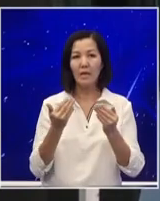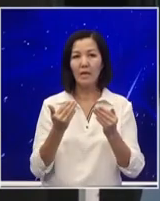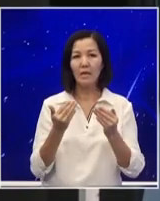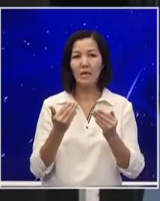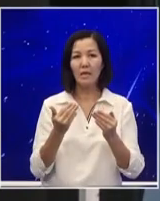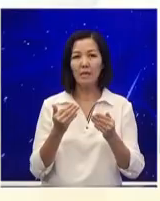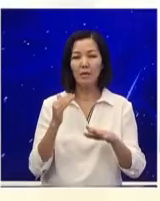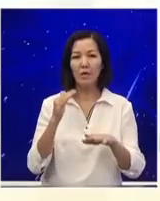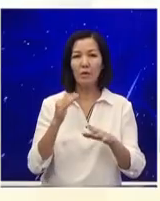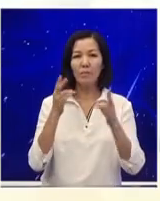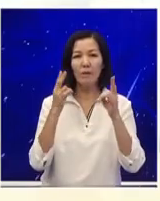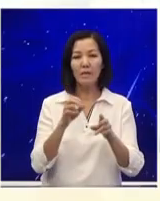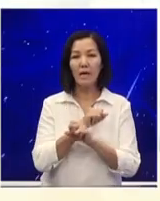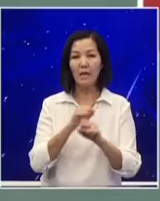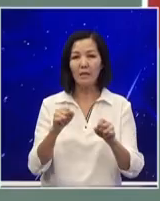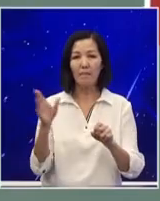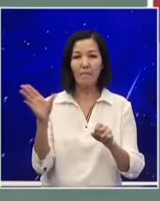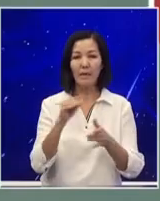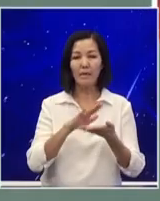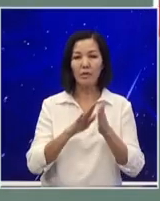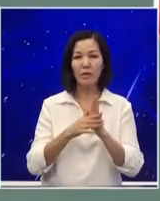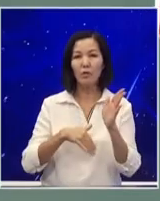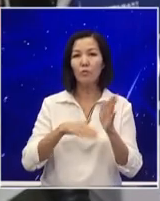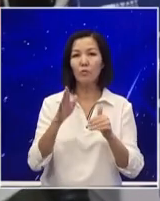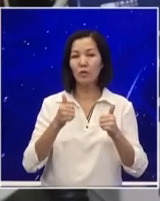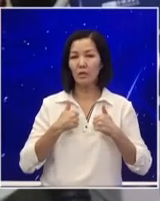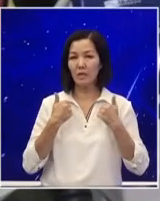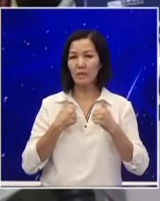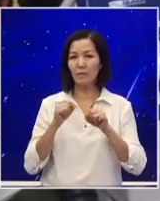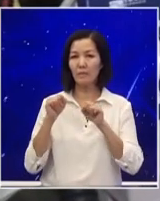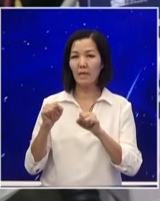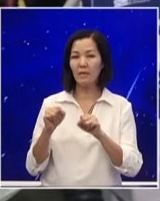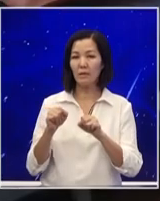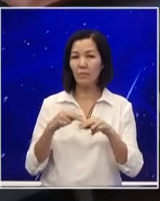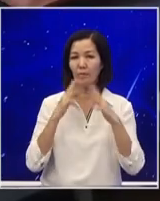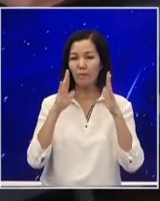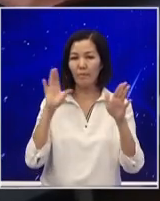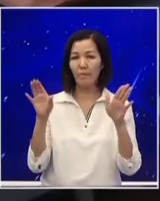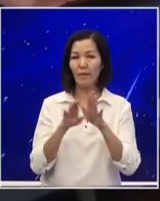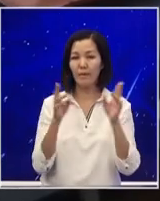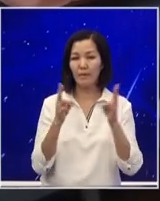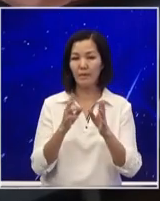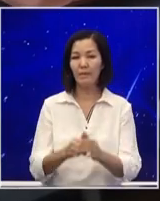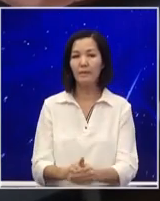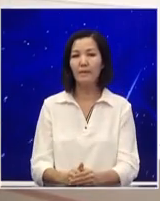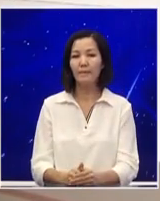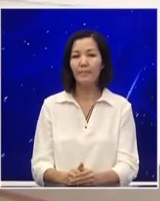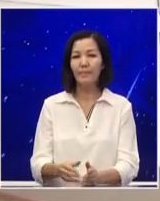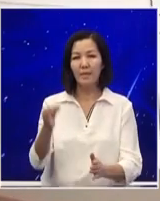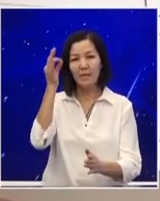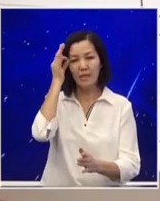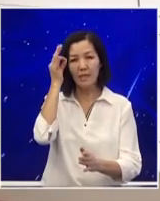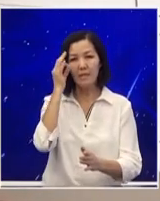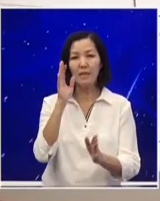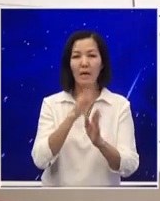жағдай қайталанбау үшін бар жағдай жасап жатырмыз. Дәрігерлер сақтық шараларын барынша сақтайды дейді мекеме жауаптылары. Естеріңізге